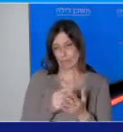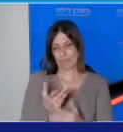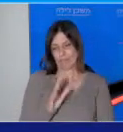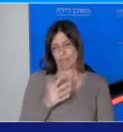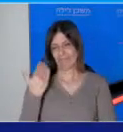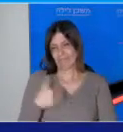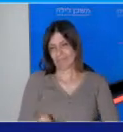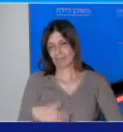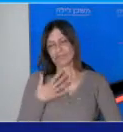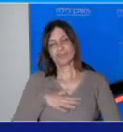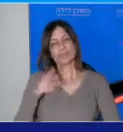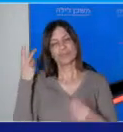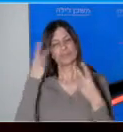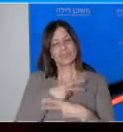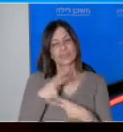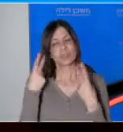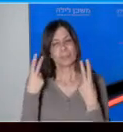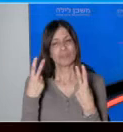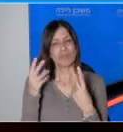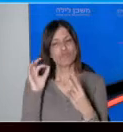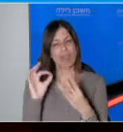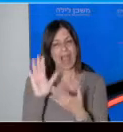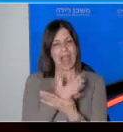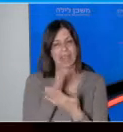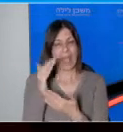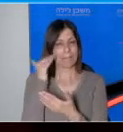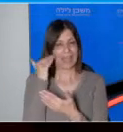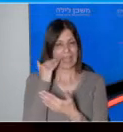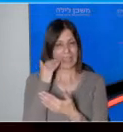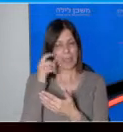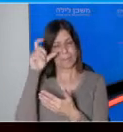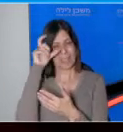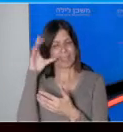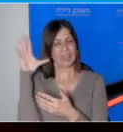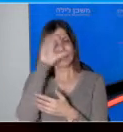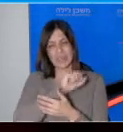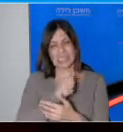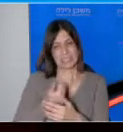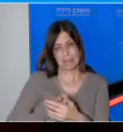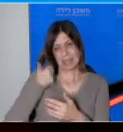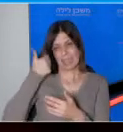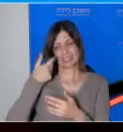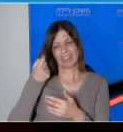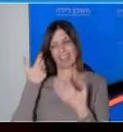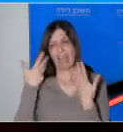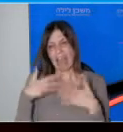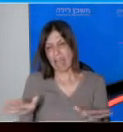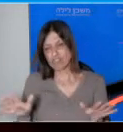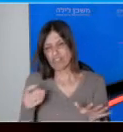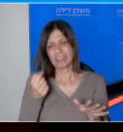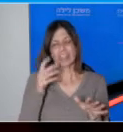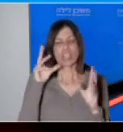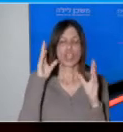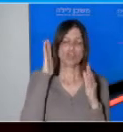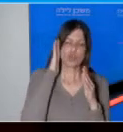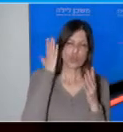איתך את המשמעות של ההחלטה האמריקאית. ביידן הרי נתפס כמנהיג קצת חלש, קצת ישנוני,